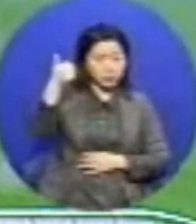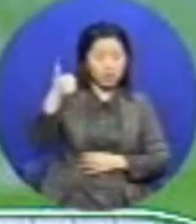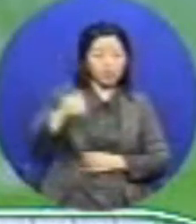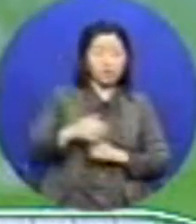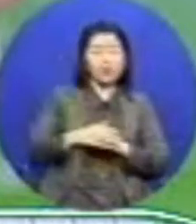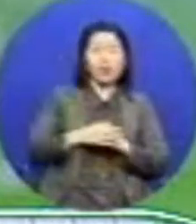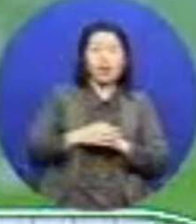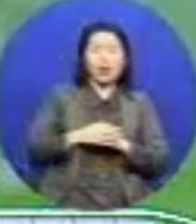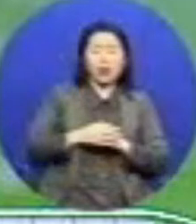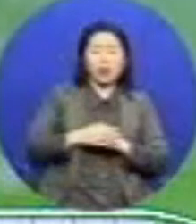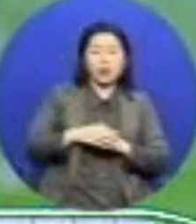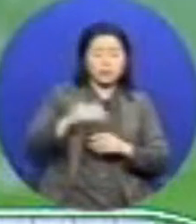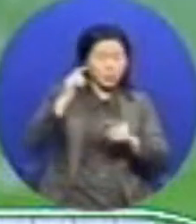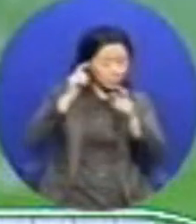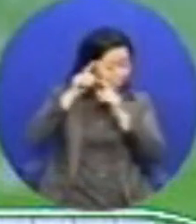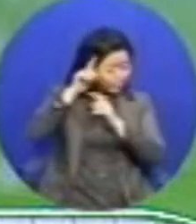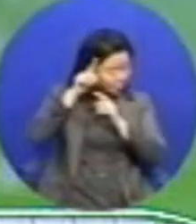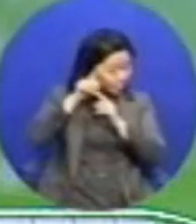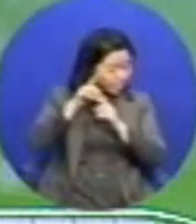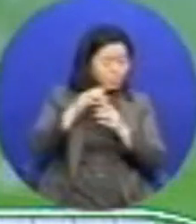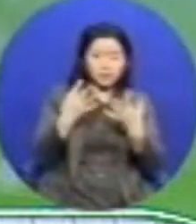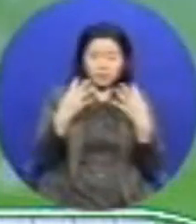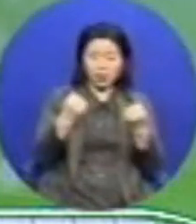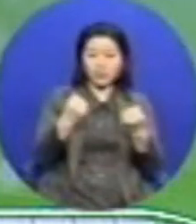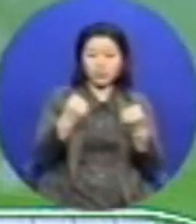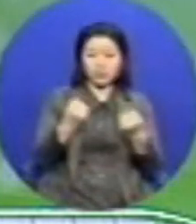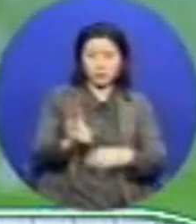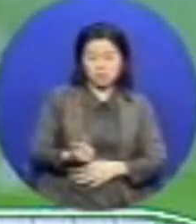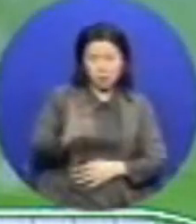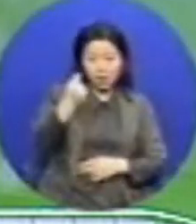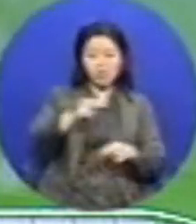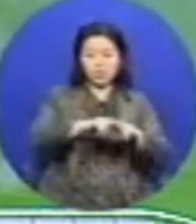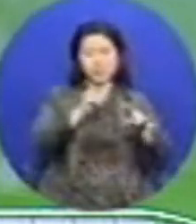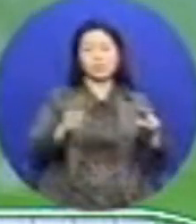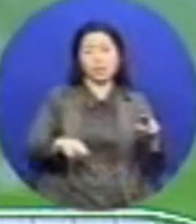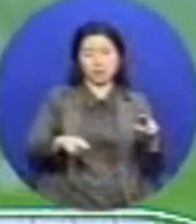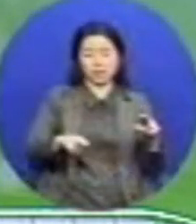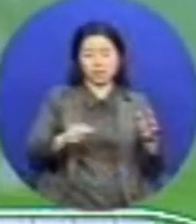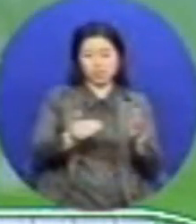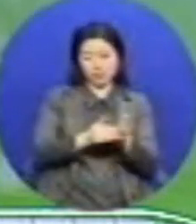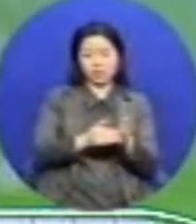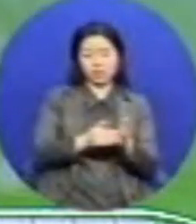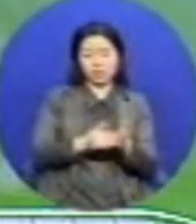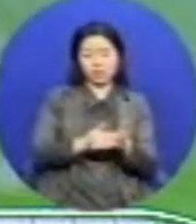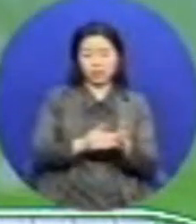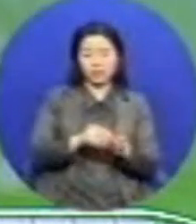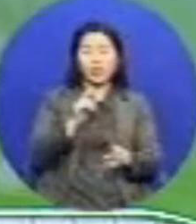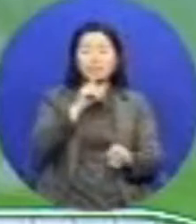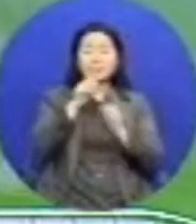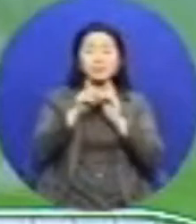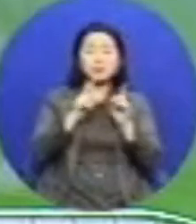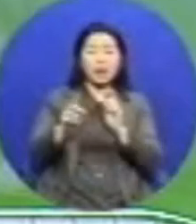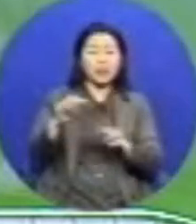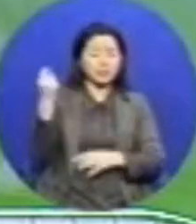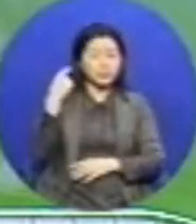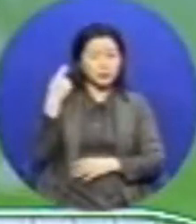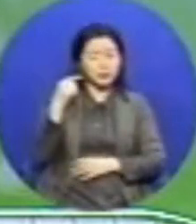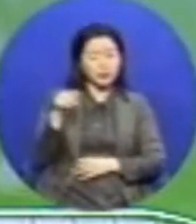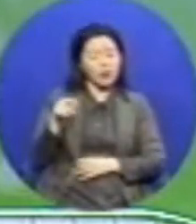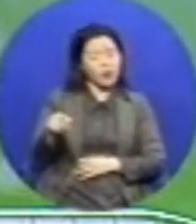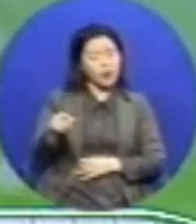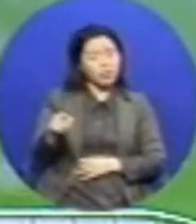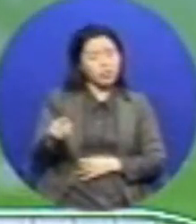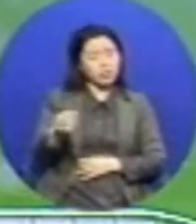목사님이 조기 은퇴를 하셨다니 까 제가 그 이야기를 들으면서 그 목사님은 왜 그랬을까